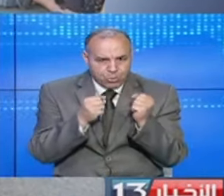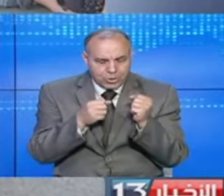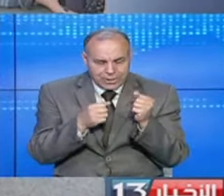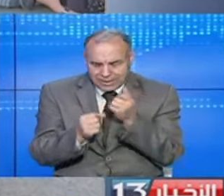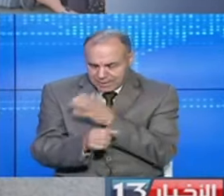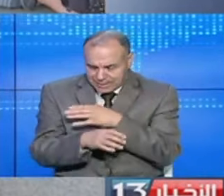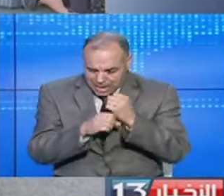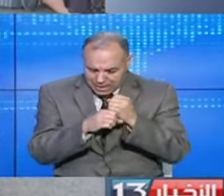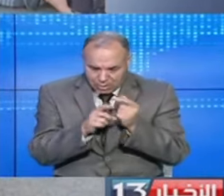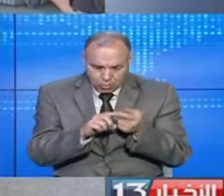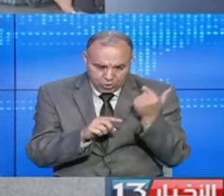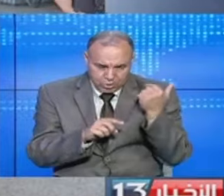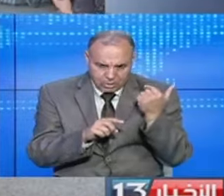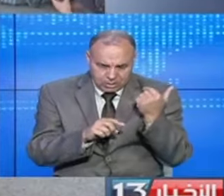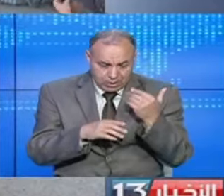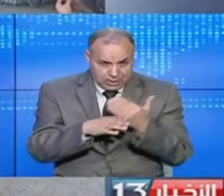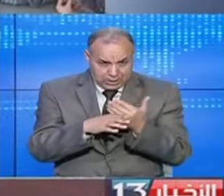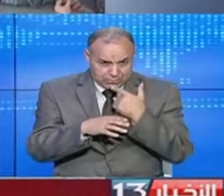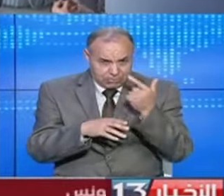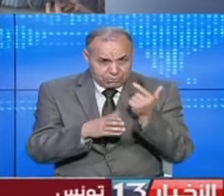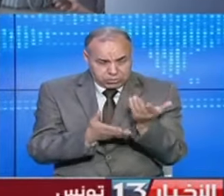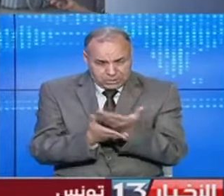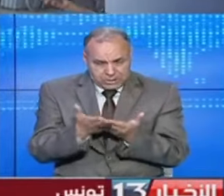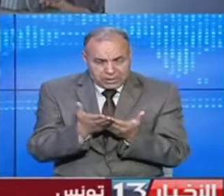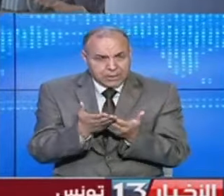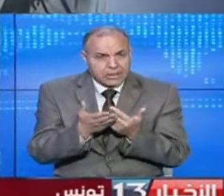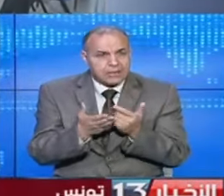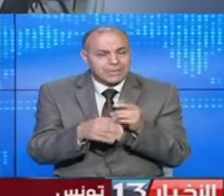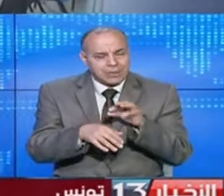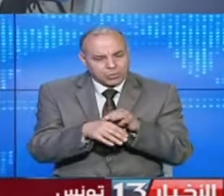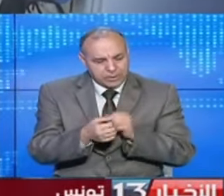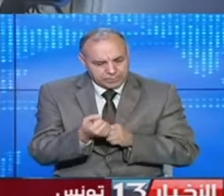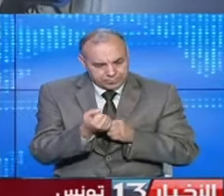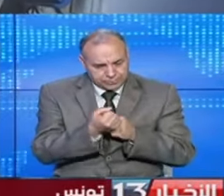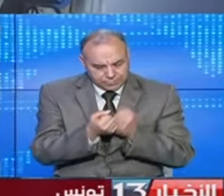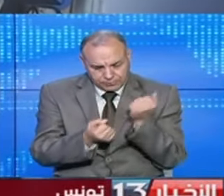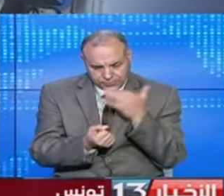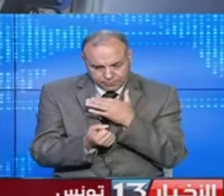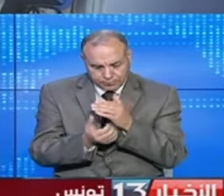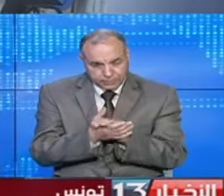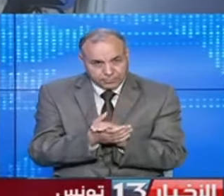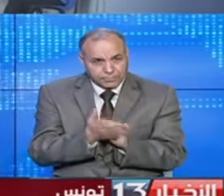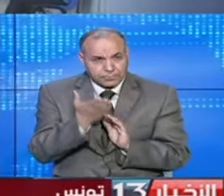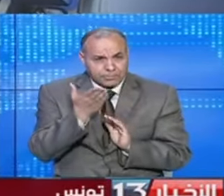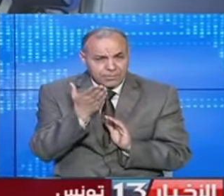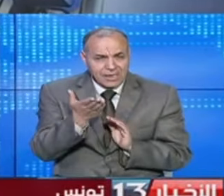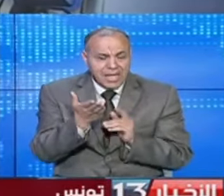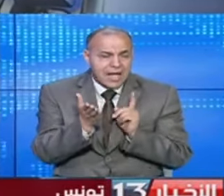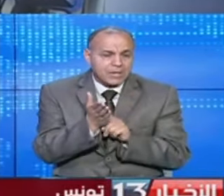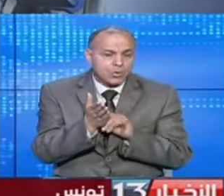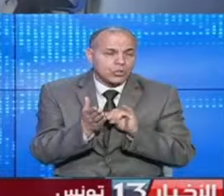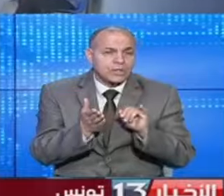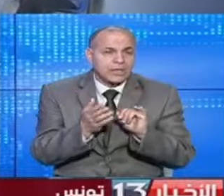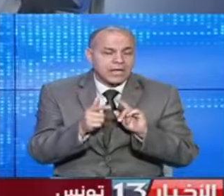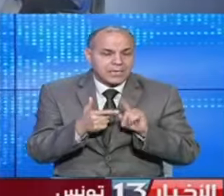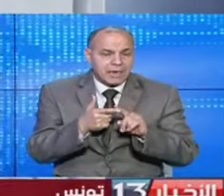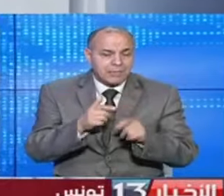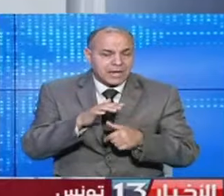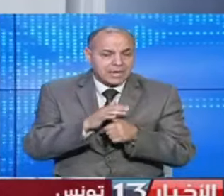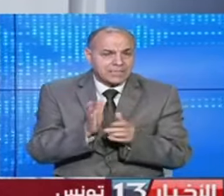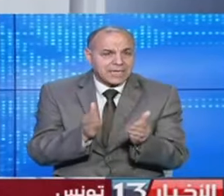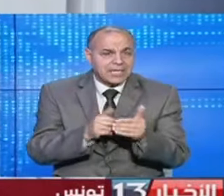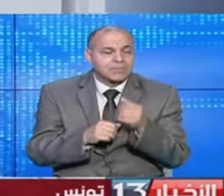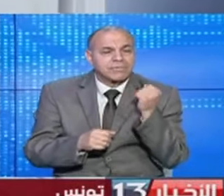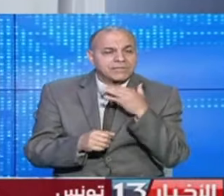التحاليل التي أجريت ضمن تدخلات خدمات المساعدة الطبية والاستعجالية، وفق ما أكدته نائبة رئيس